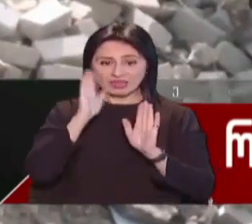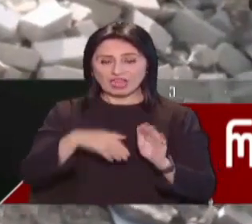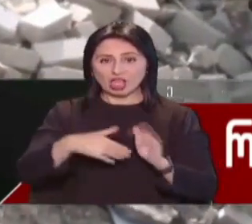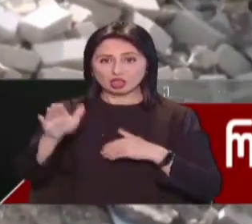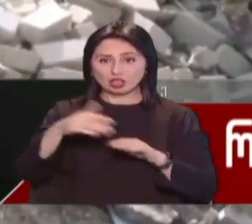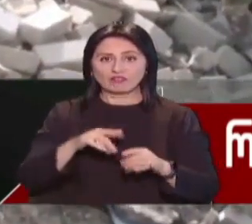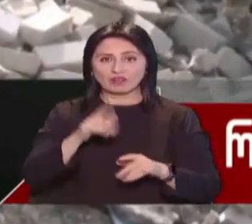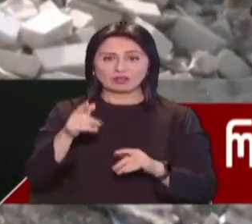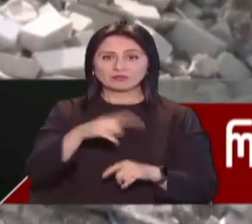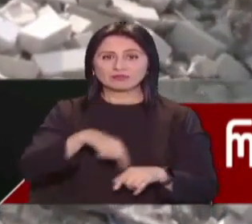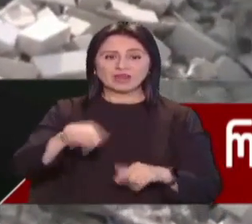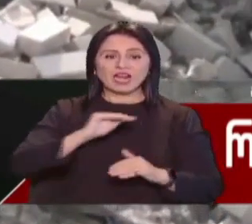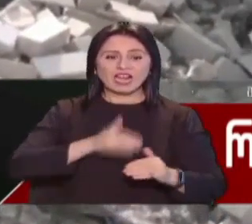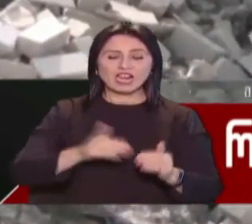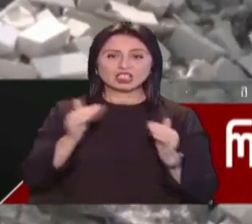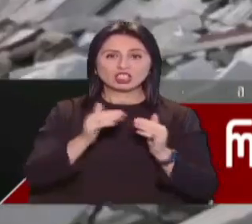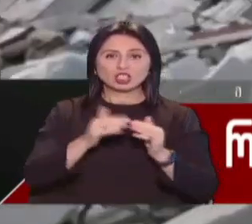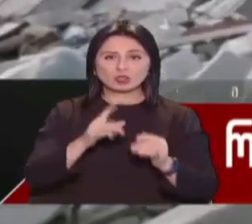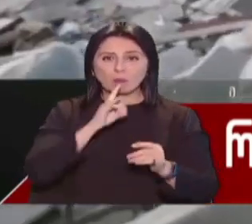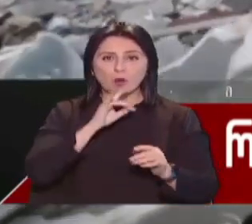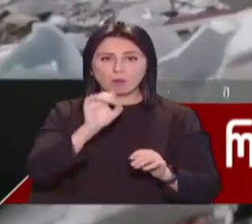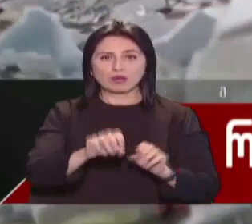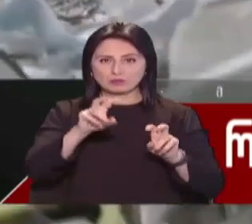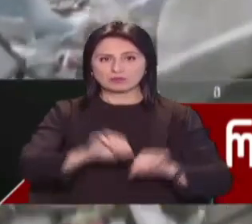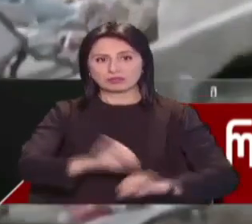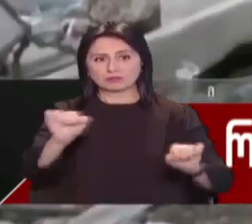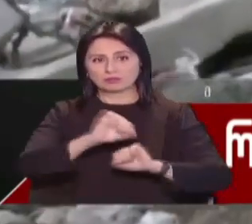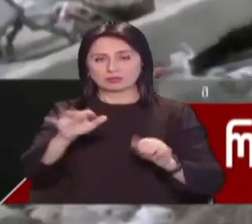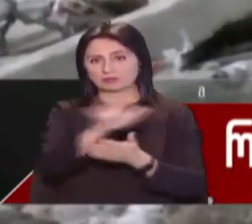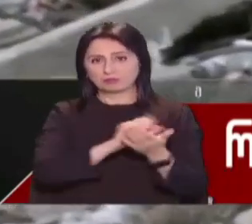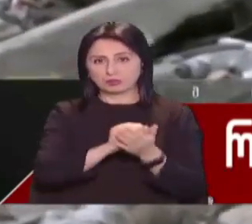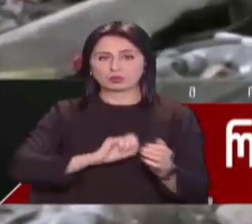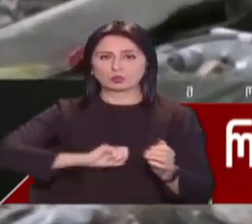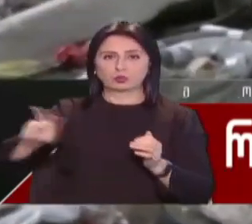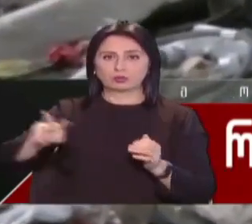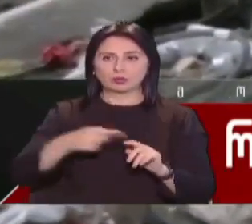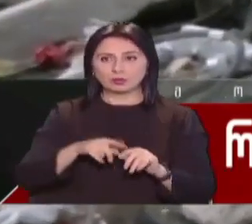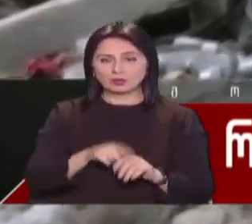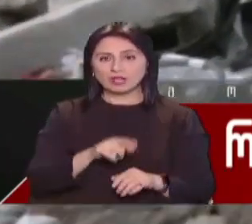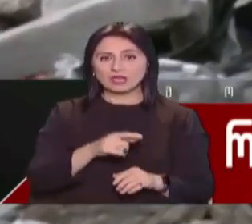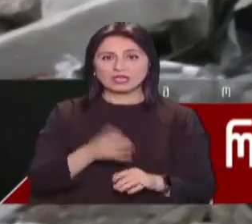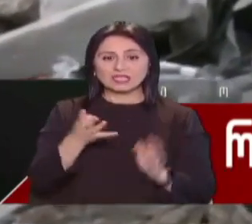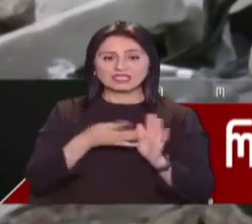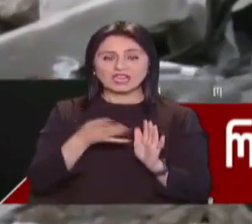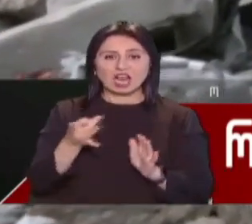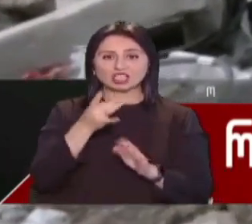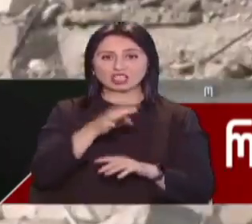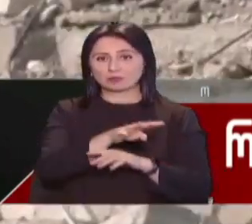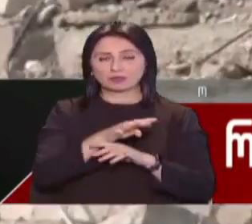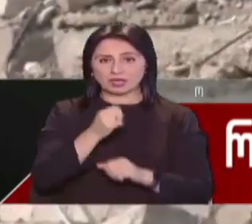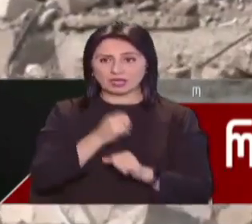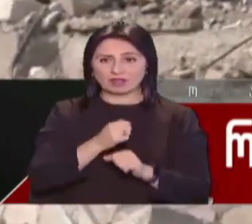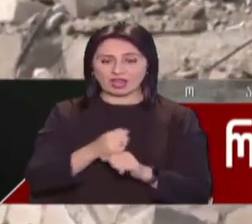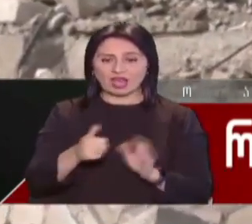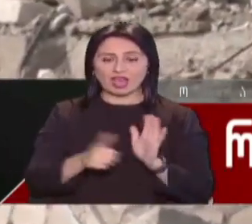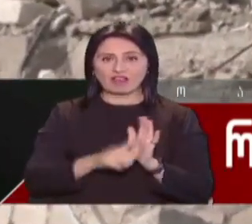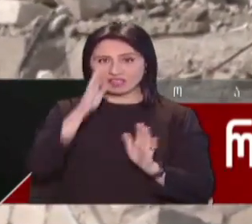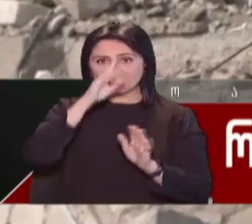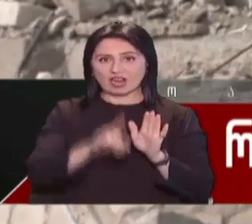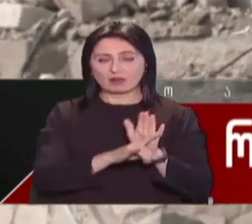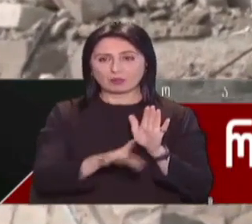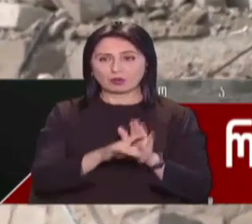დატოვებისას ინფრასტრუქტურასა და კერძო სახლებს ნაღმავენ გენშტაბის ინფორმაციით ოკუპანტებმა 9 სარაკეტო იერიში განახორციელეს და 6